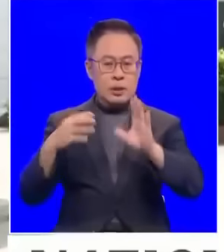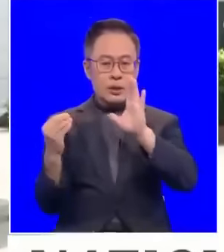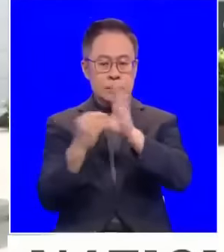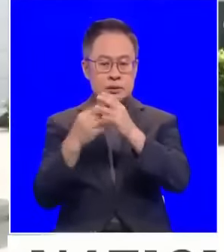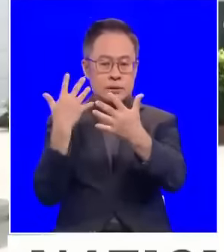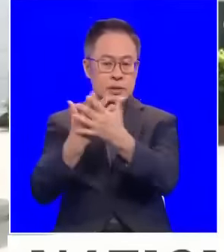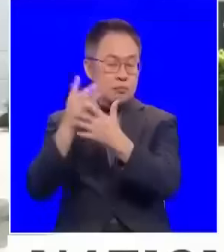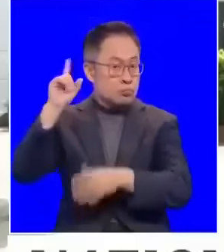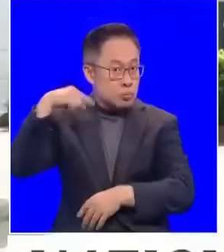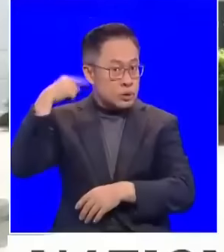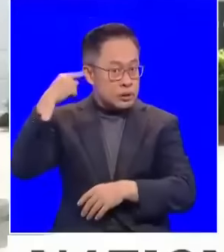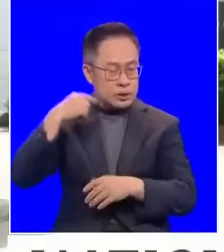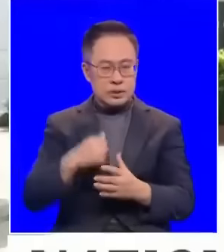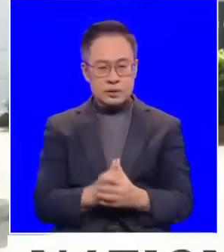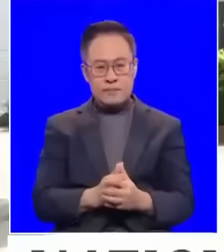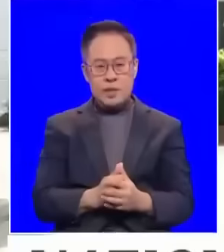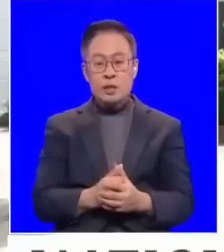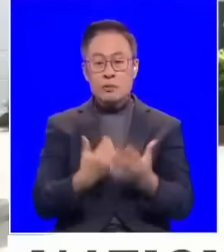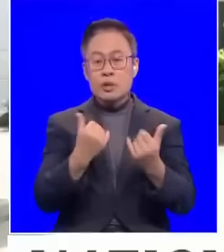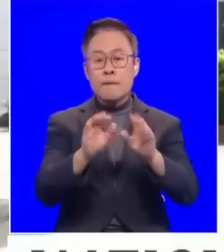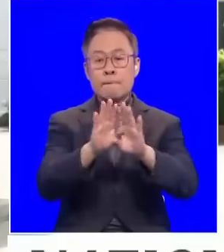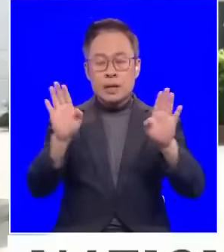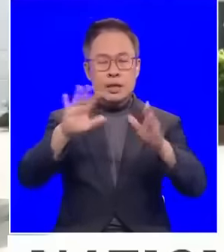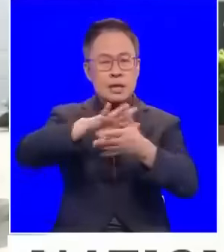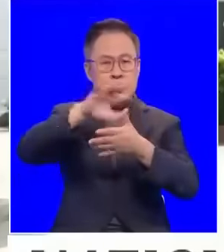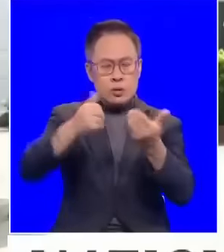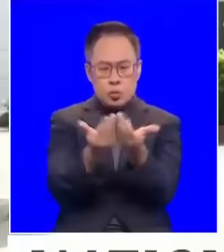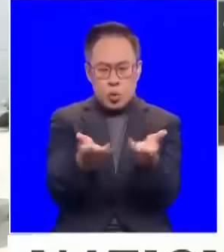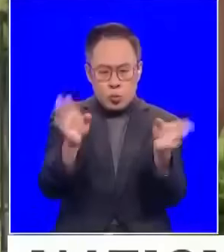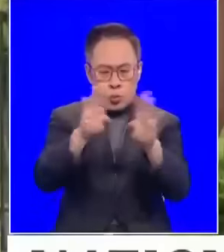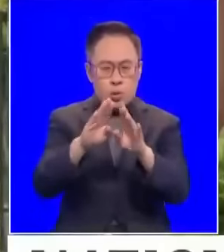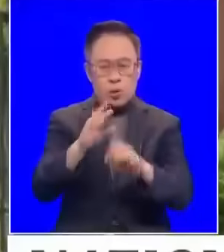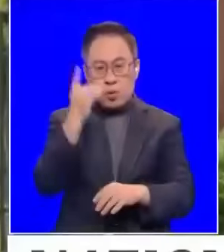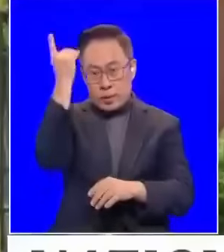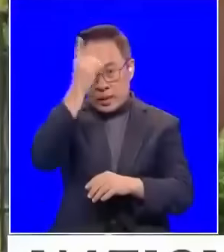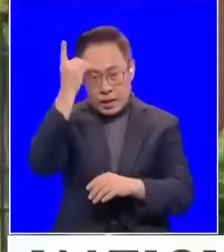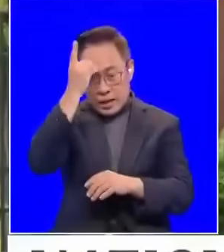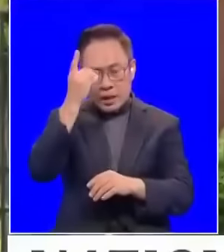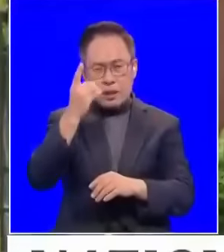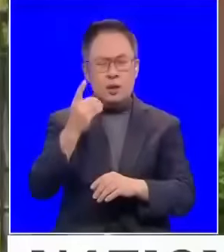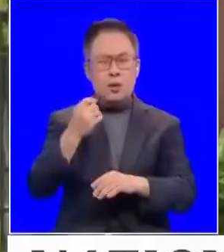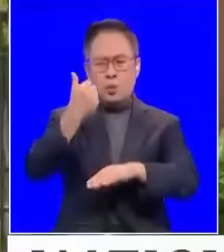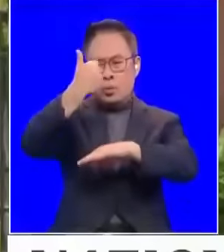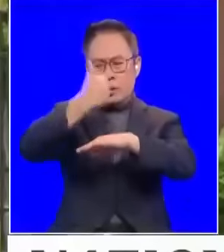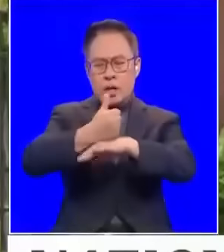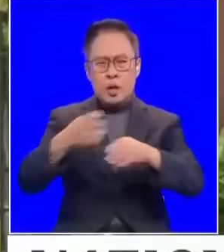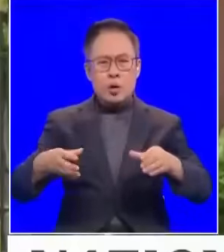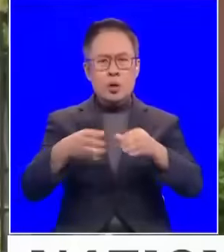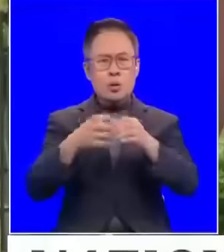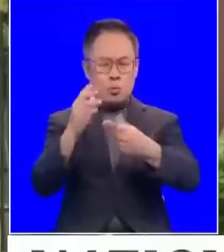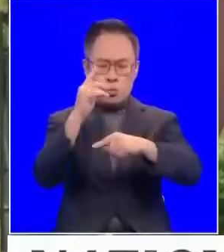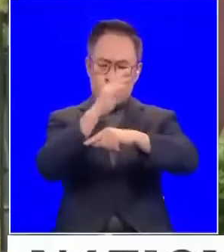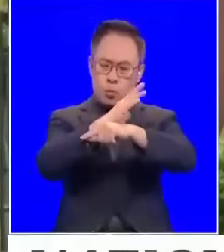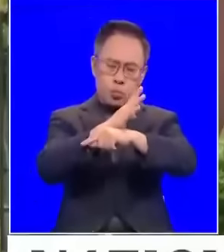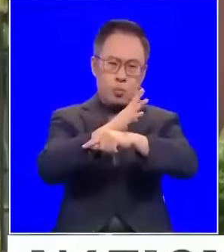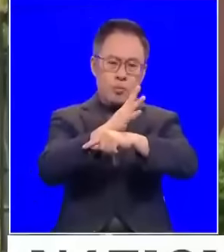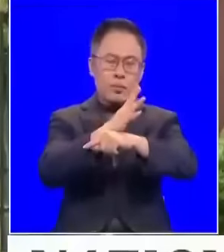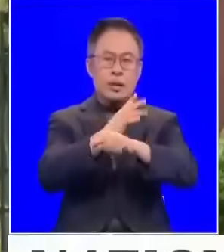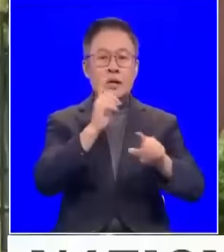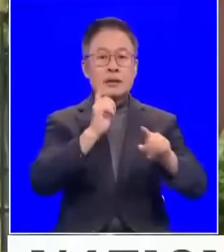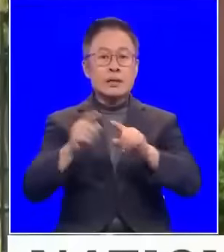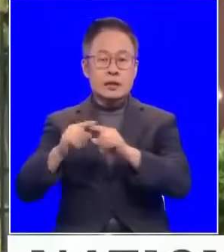ที่ทางเรือนจำเปิดโอกาสให้บรรดาญาติครอบครัวของเหล่าบอสบริษัทดีไอคอนกรุ๊ปจำกัดนะครับทั้ง7คนสามาร